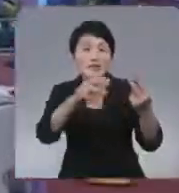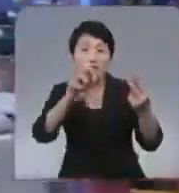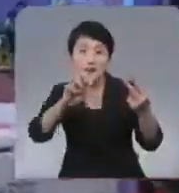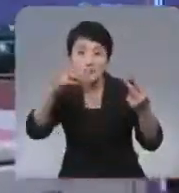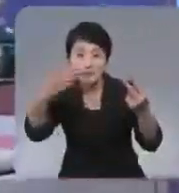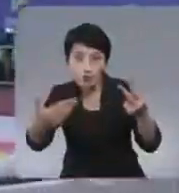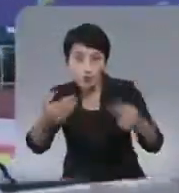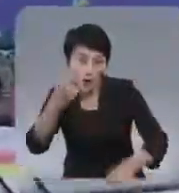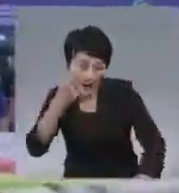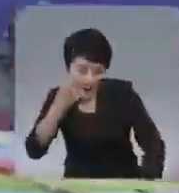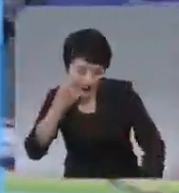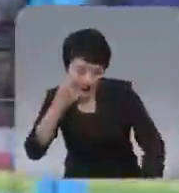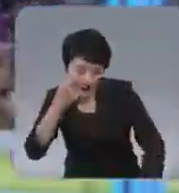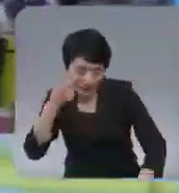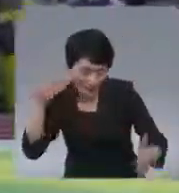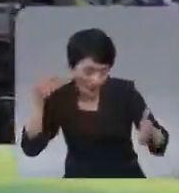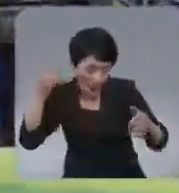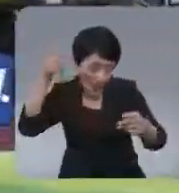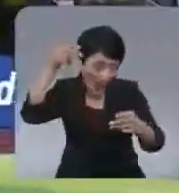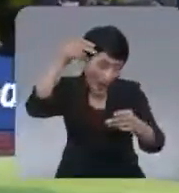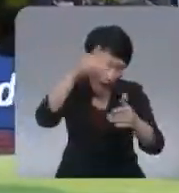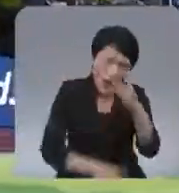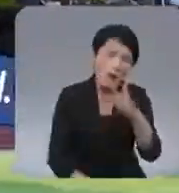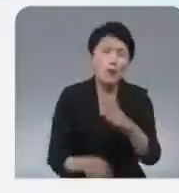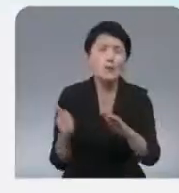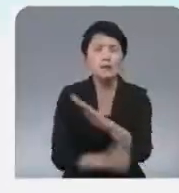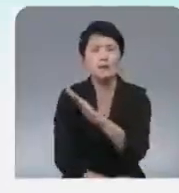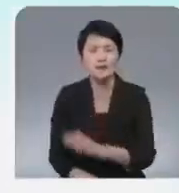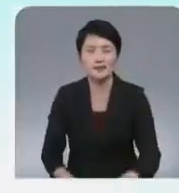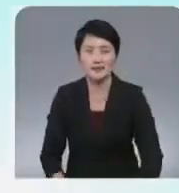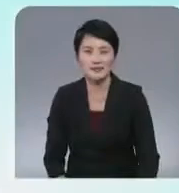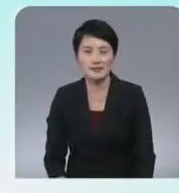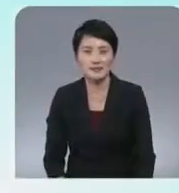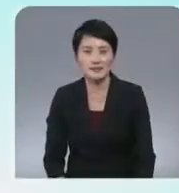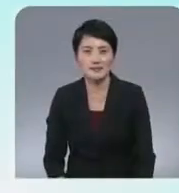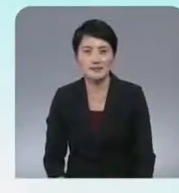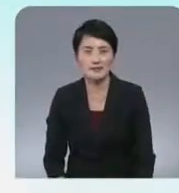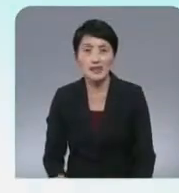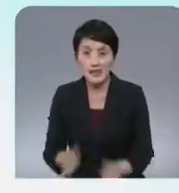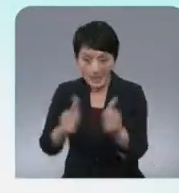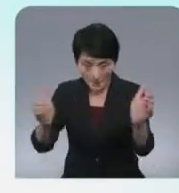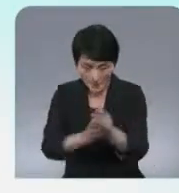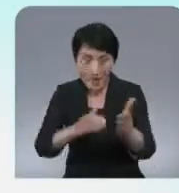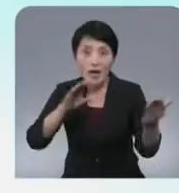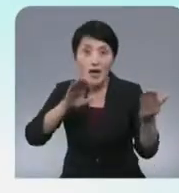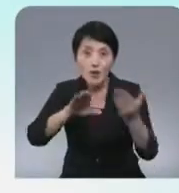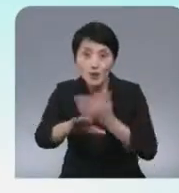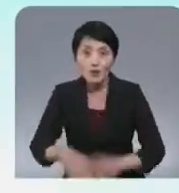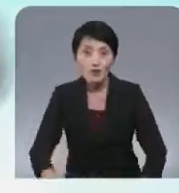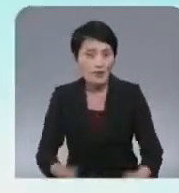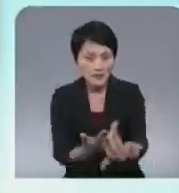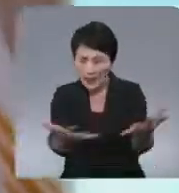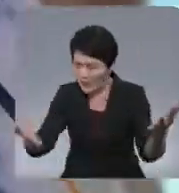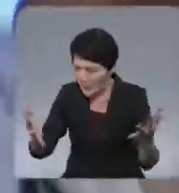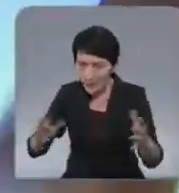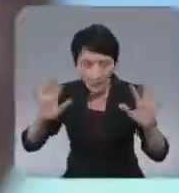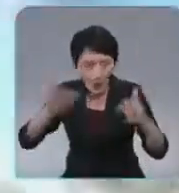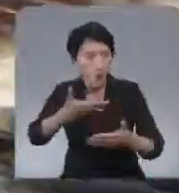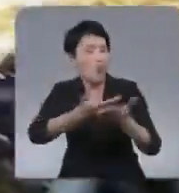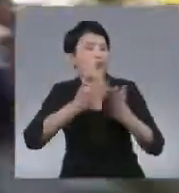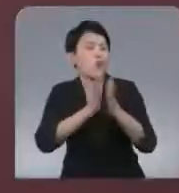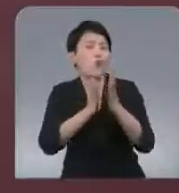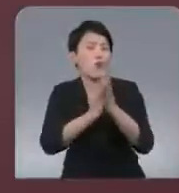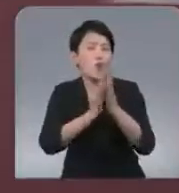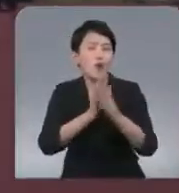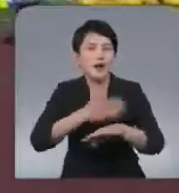meter 35 im zweiten versuch nach einem erfolglosen sprung über 2 meter 37 ließ die latte